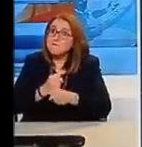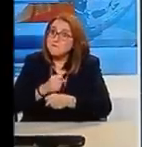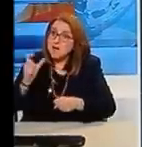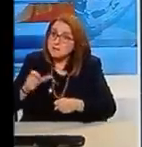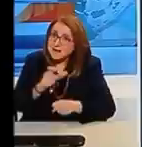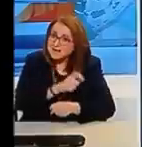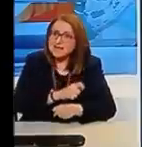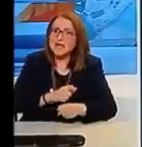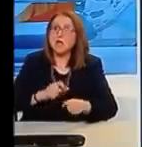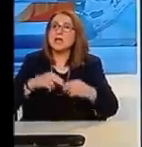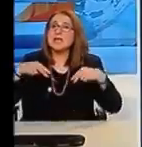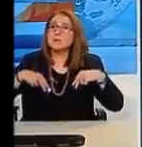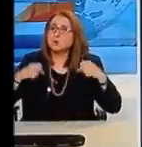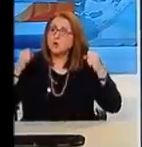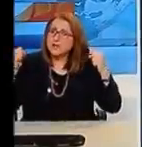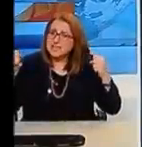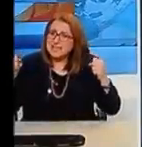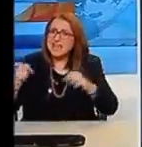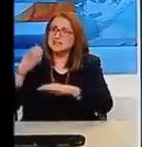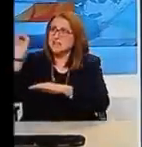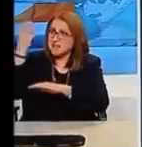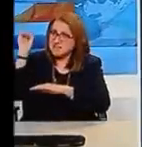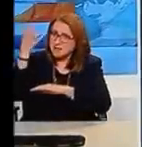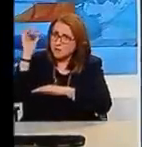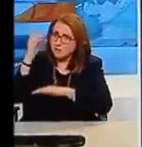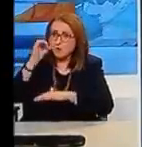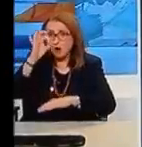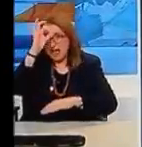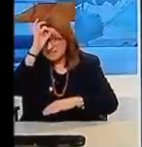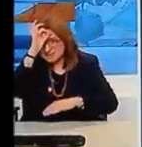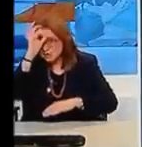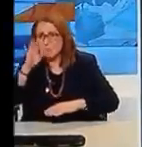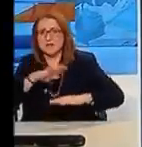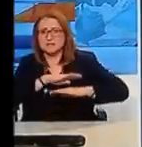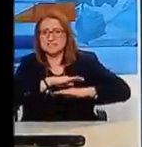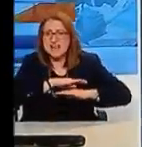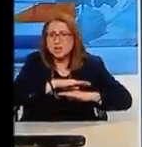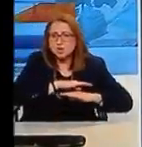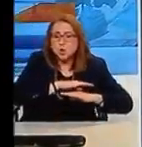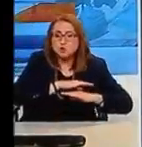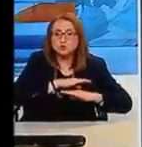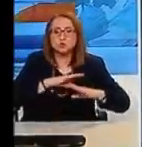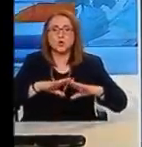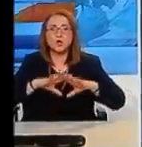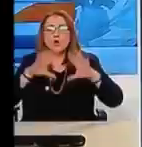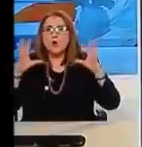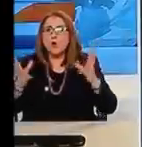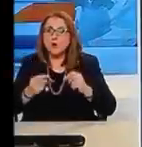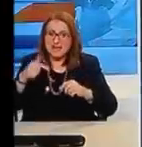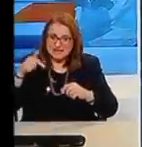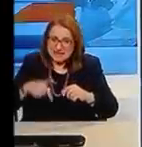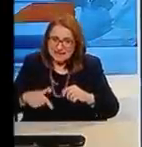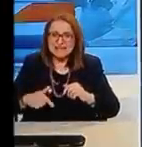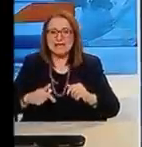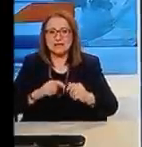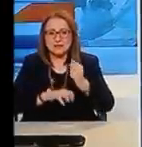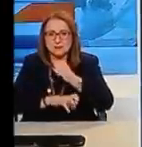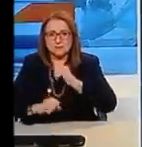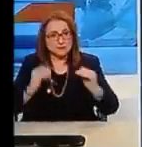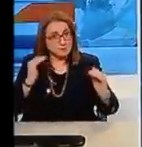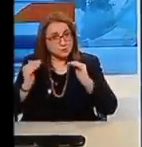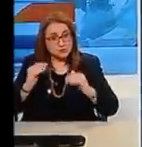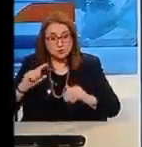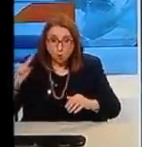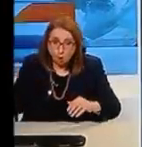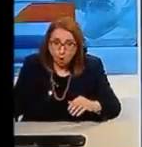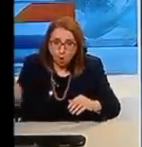στον ΕΚΑΒ, στο Υπουργείο Υγείας, στα Σώματα Ασφαλείας και τις Ένοπλες Δυνάμεις, αλλά και στη Γενική Γραμματεία Πολιτικής Προστασίας. Αλλά και σε όλους